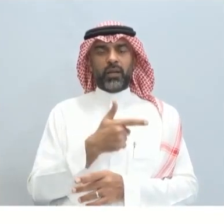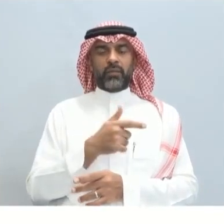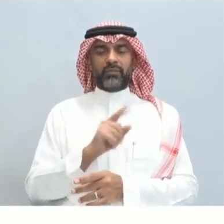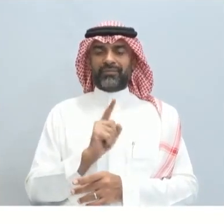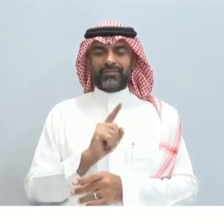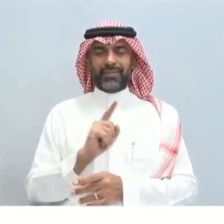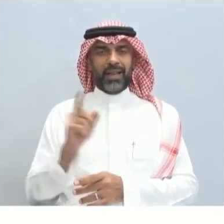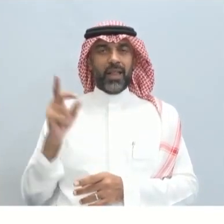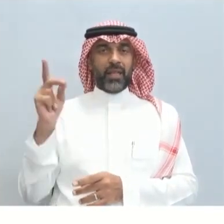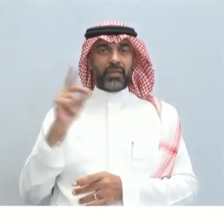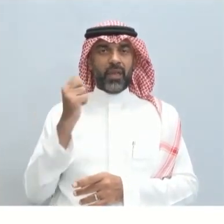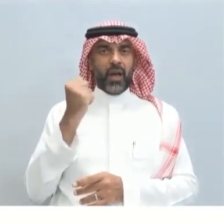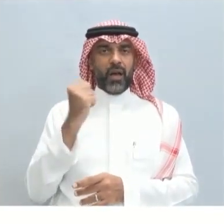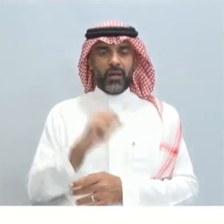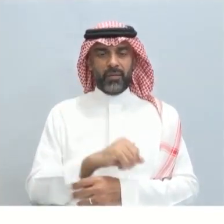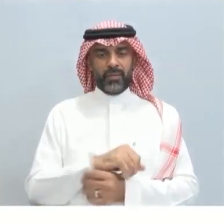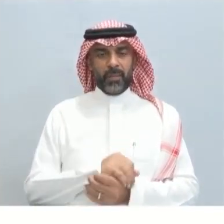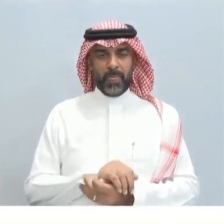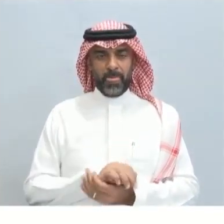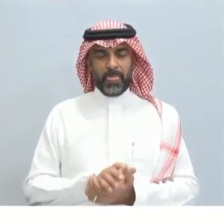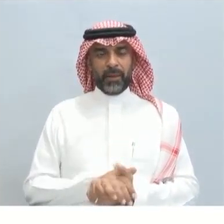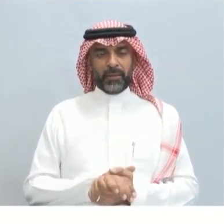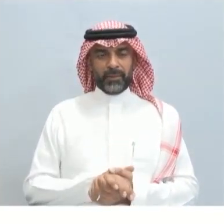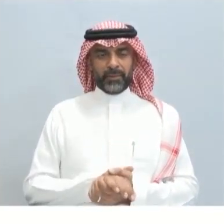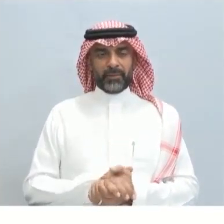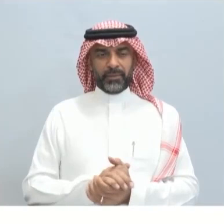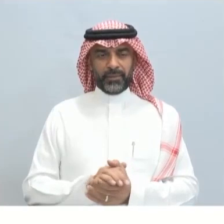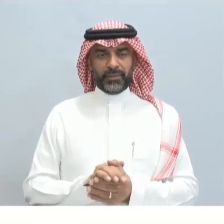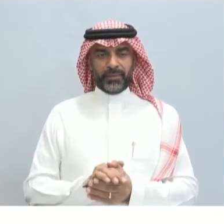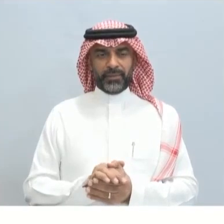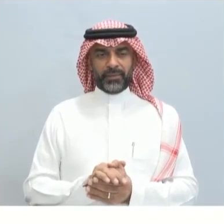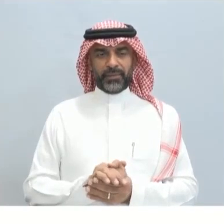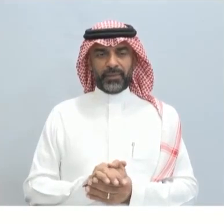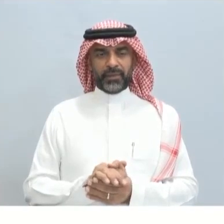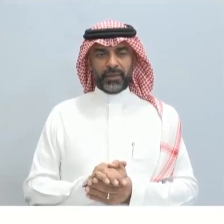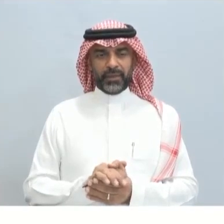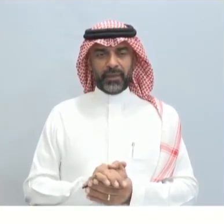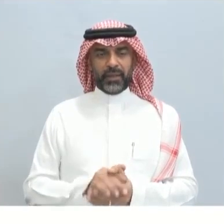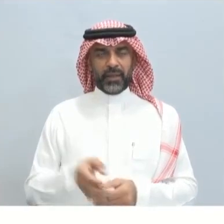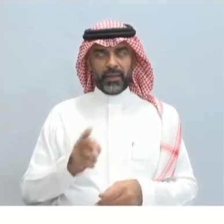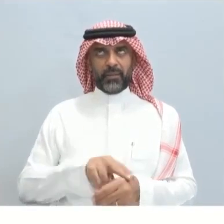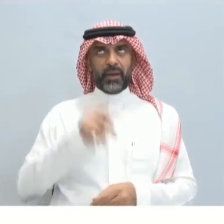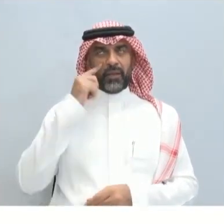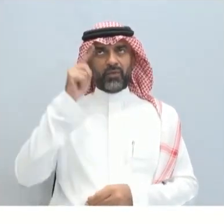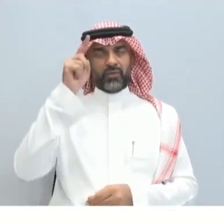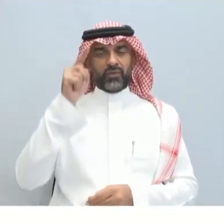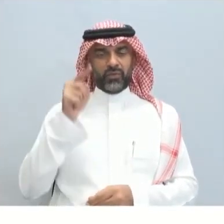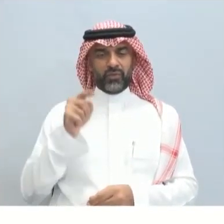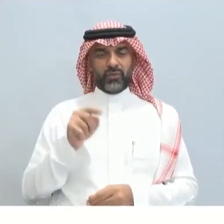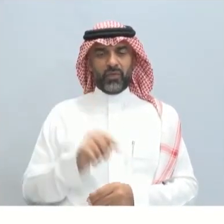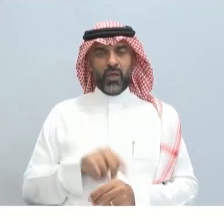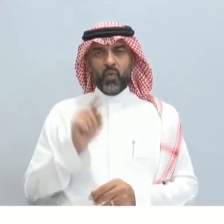على طاقتها اذا مره اخرى الموائع تنقل الموجات المستعرضه فقط لا طبعا الموجات